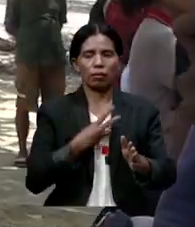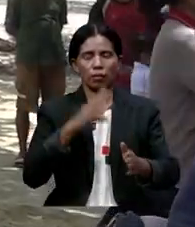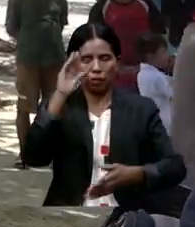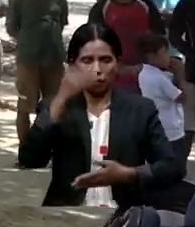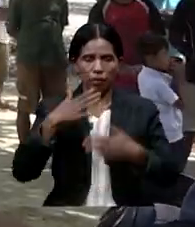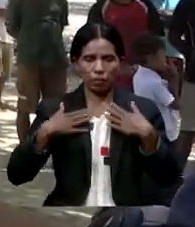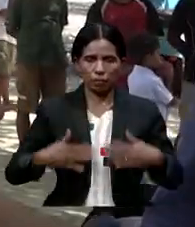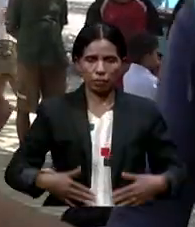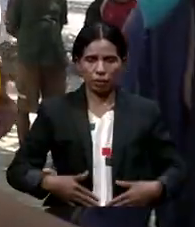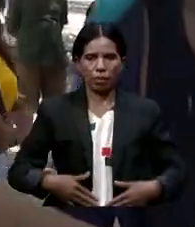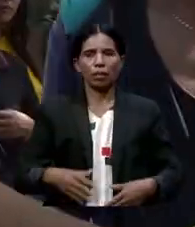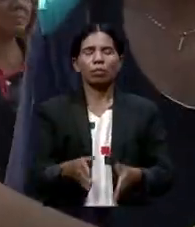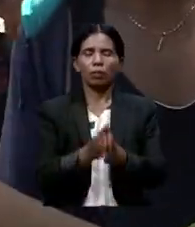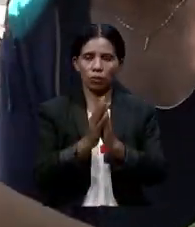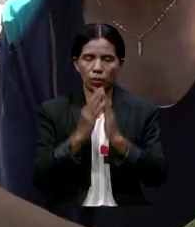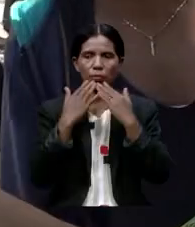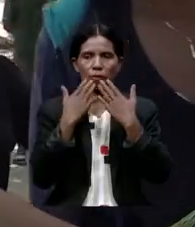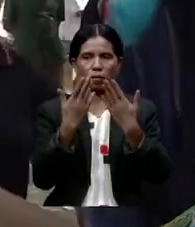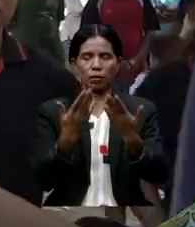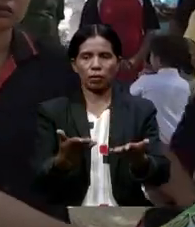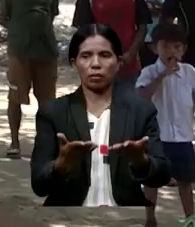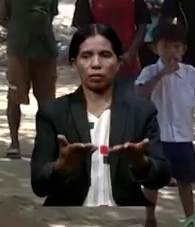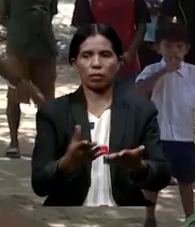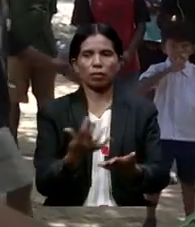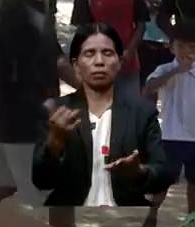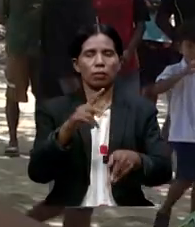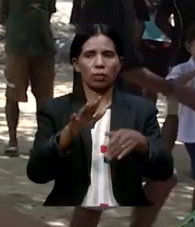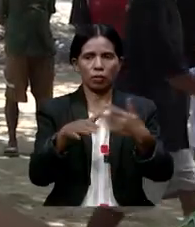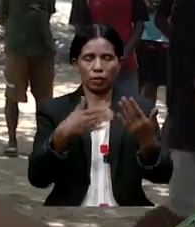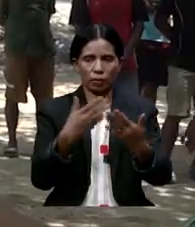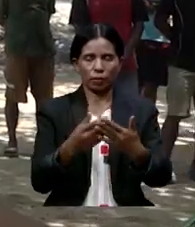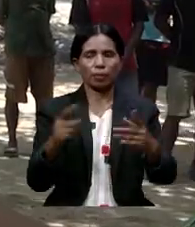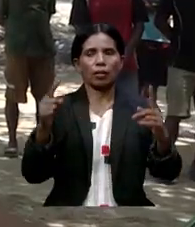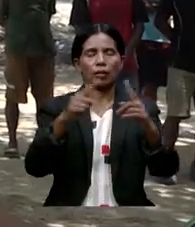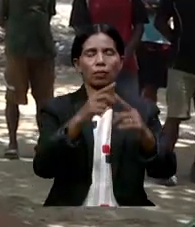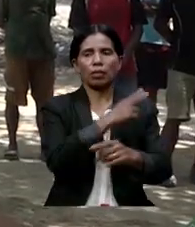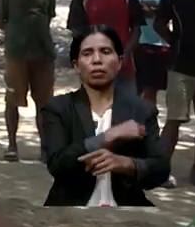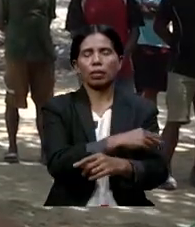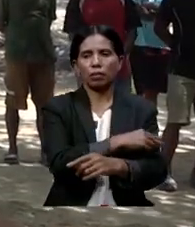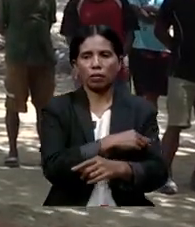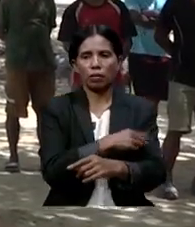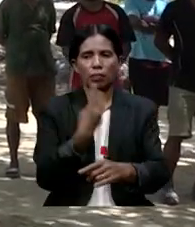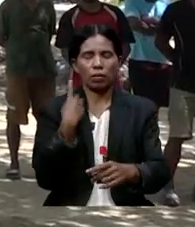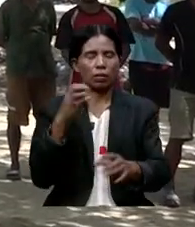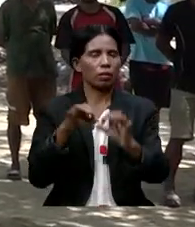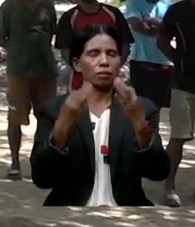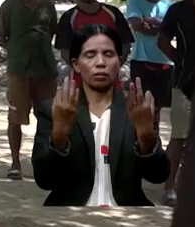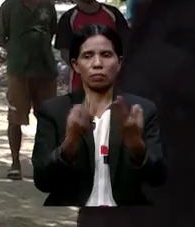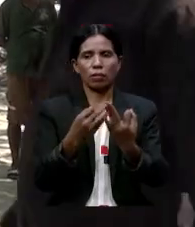mati sing ami usu agradece no obrigar barak ba sira ne hiwa ami to hospital ami nia ujuti am familia